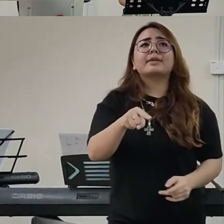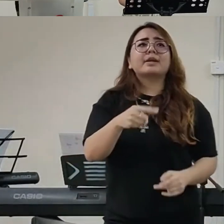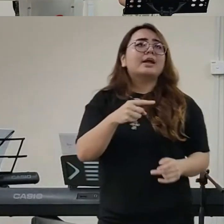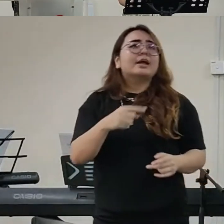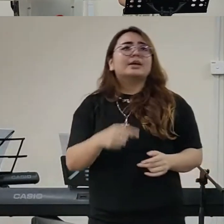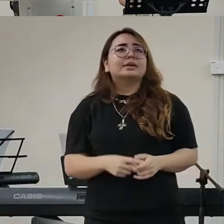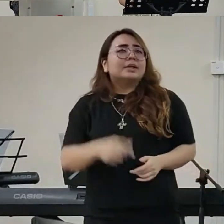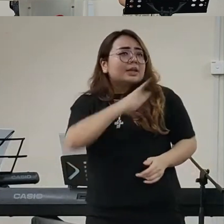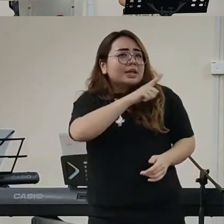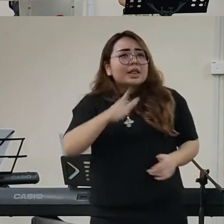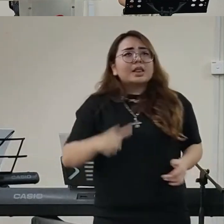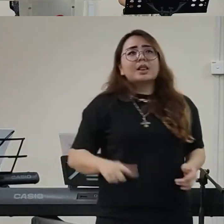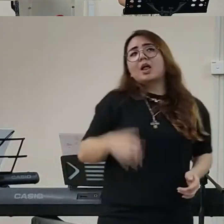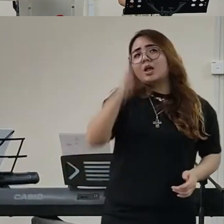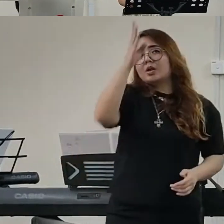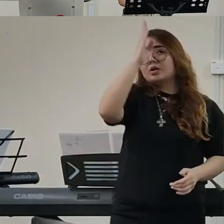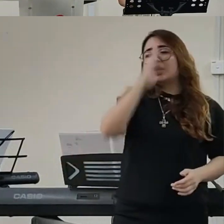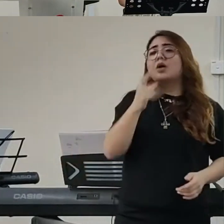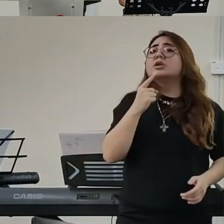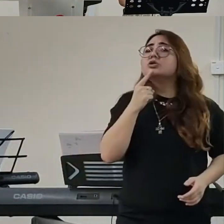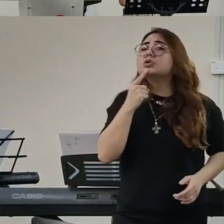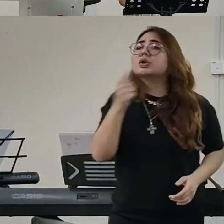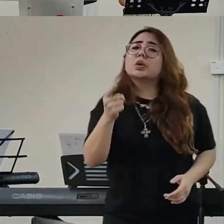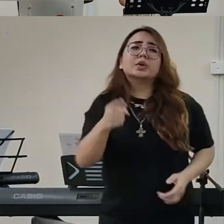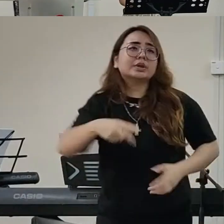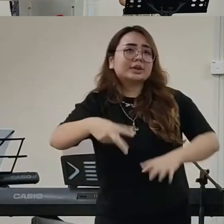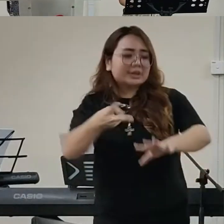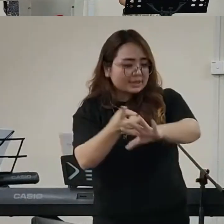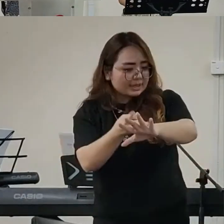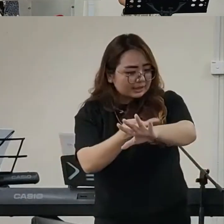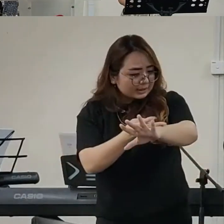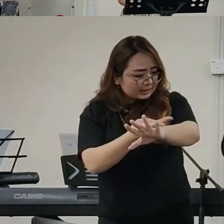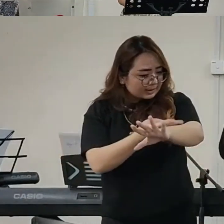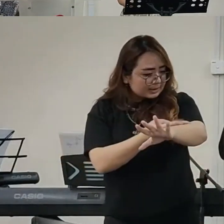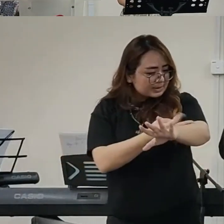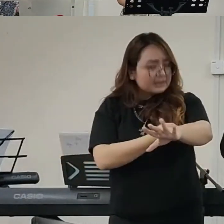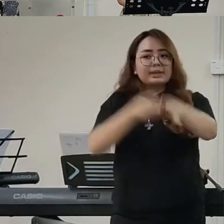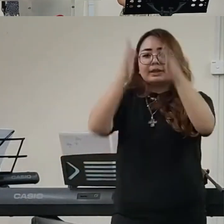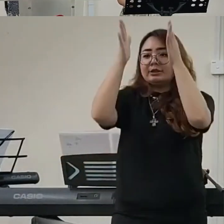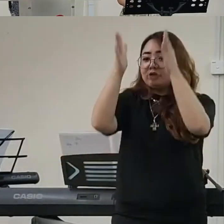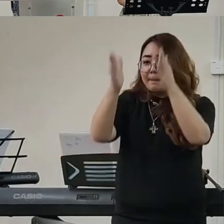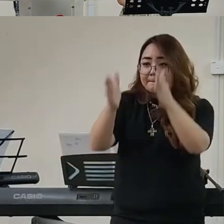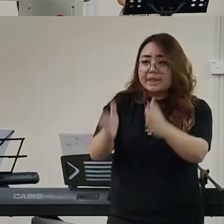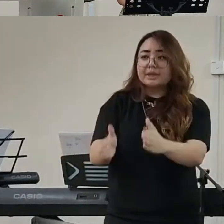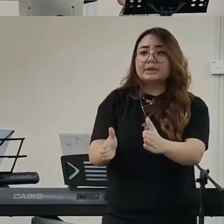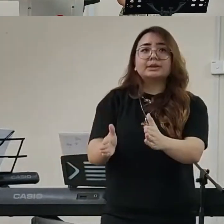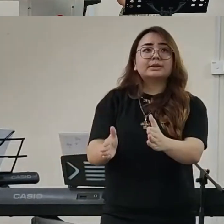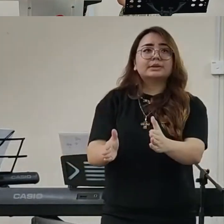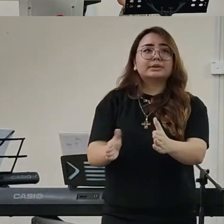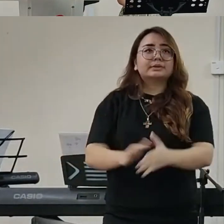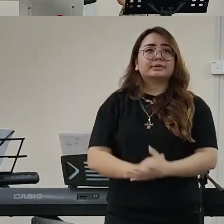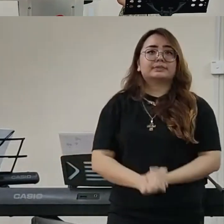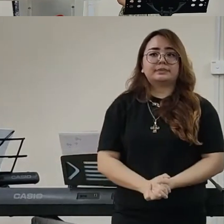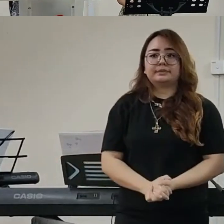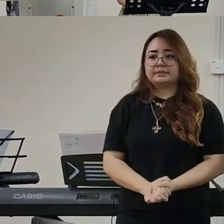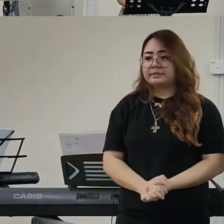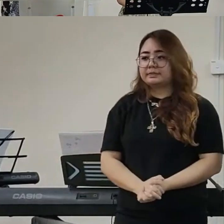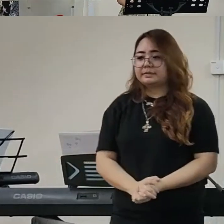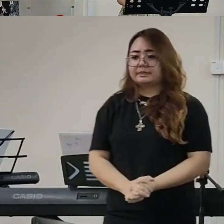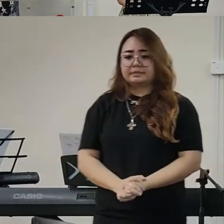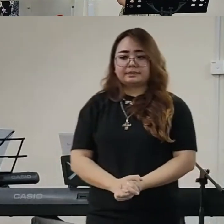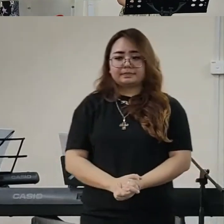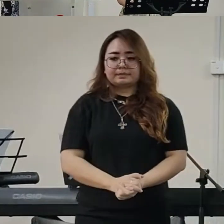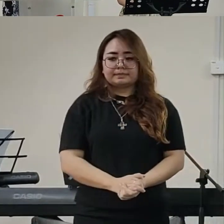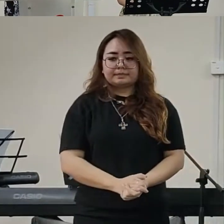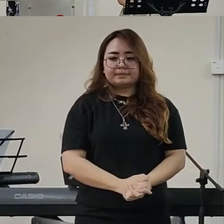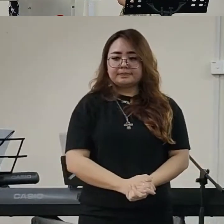我读一下第三章二节的上部分。人子啊，你要说预言，攻击以色列众牧者，你要对